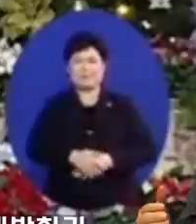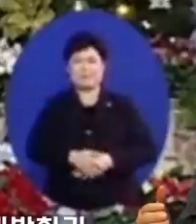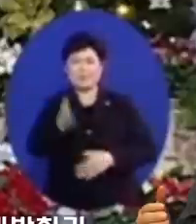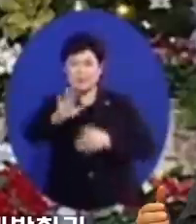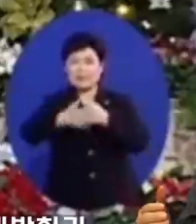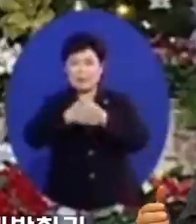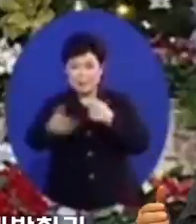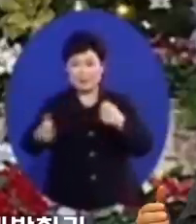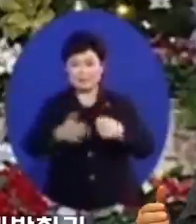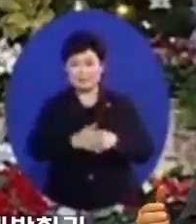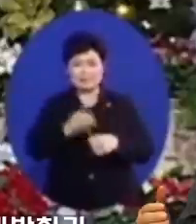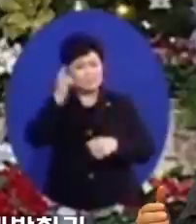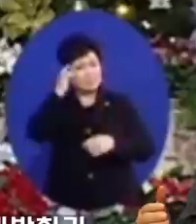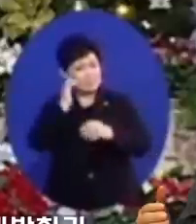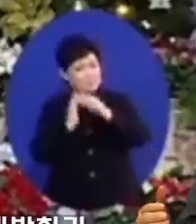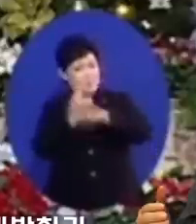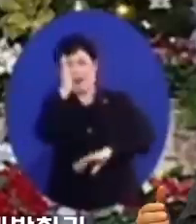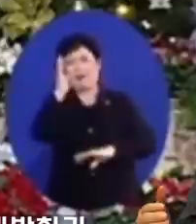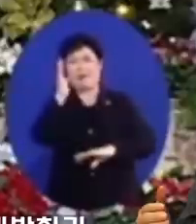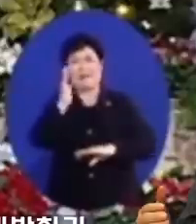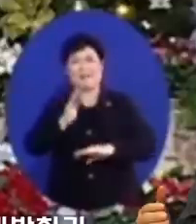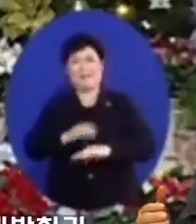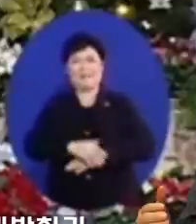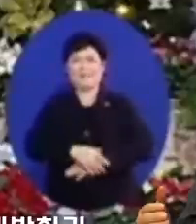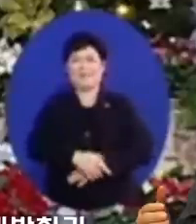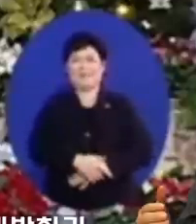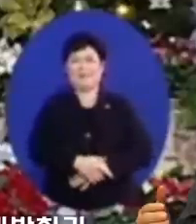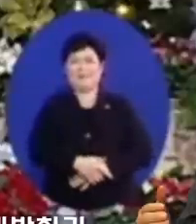그러니 상상이 안 되지요.